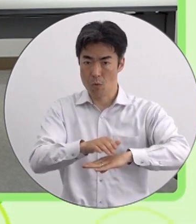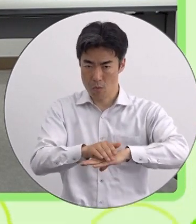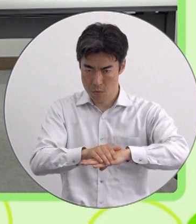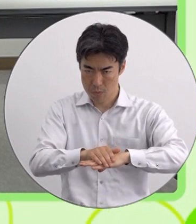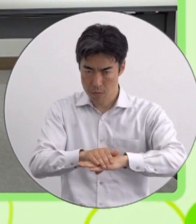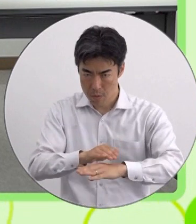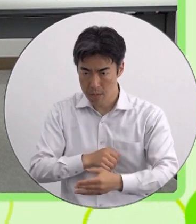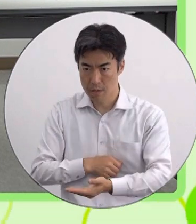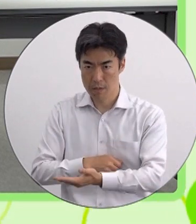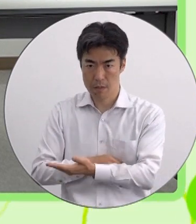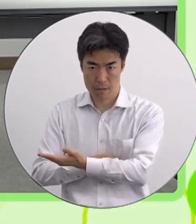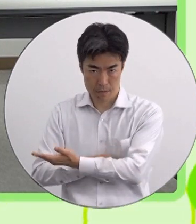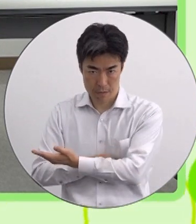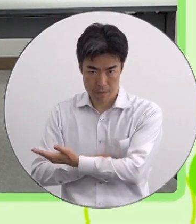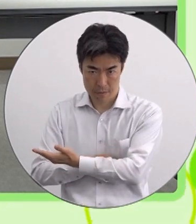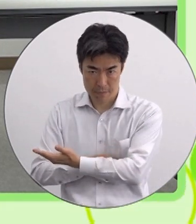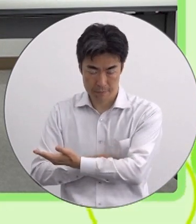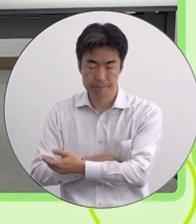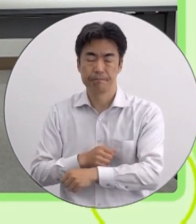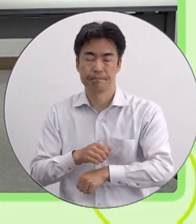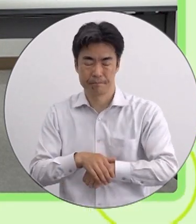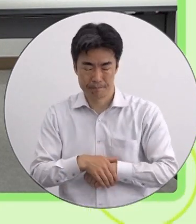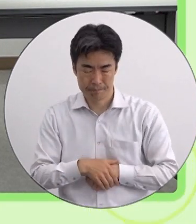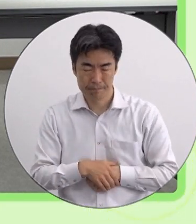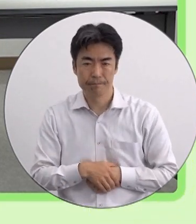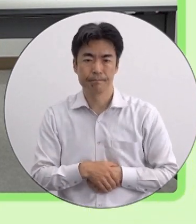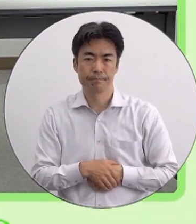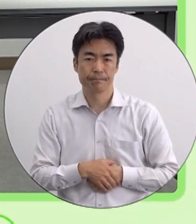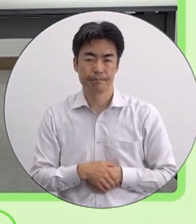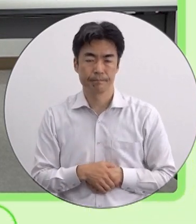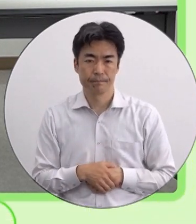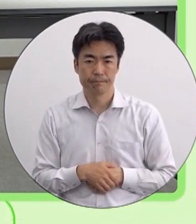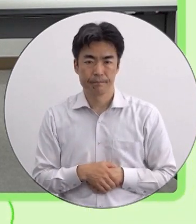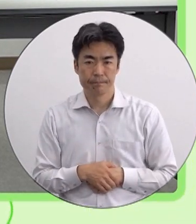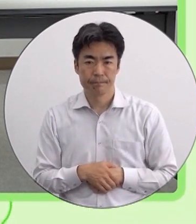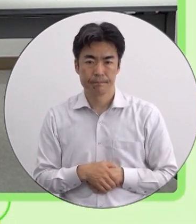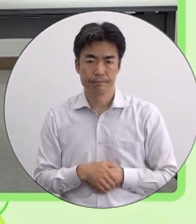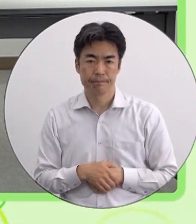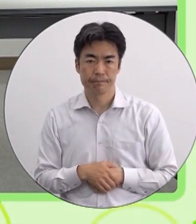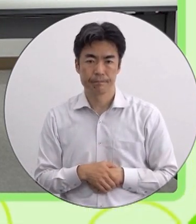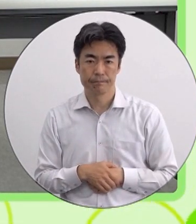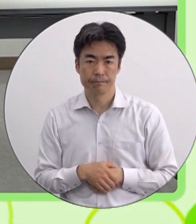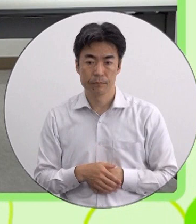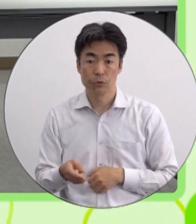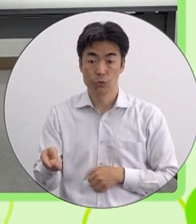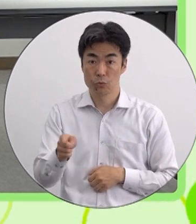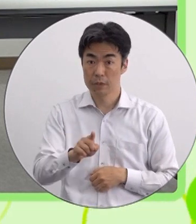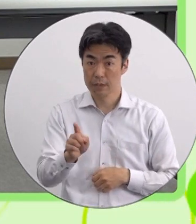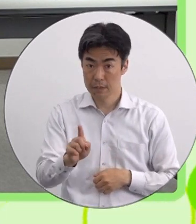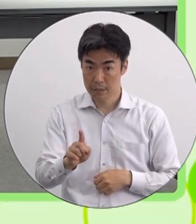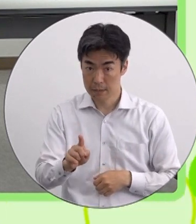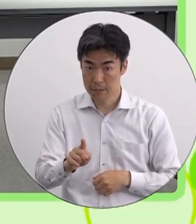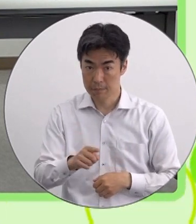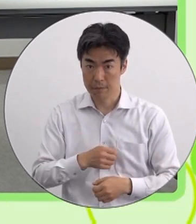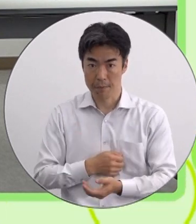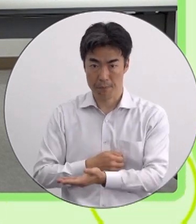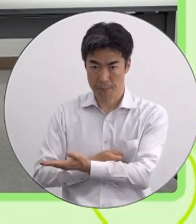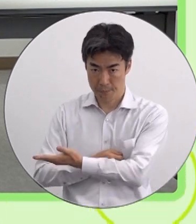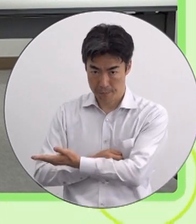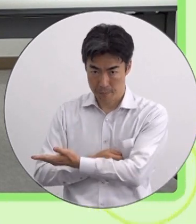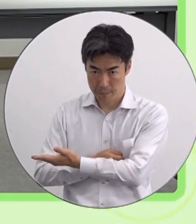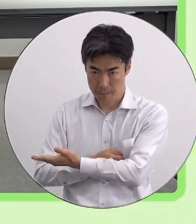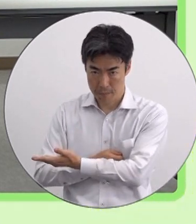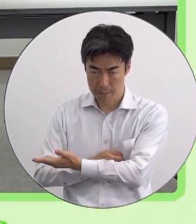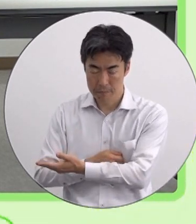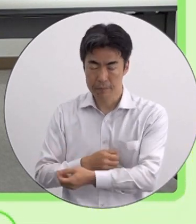座っている方は左手を前方のテーブルに肘を伸ばして乗せます。続いて右手を左の肩に